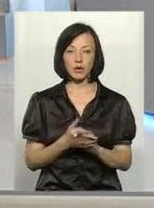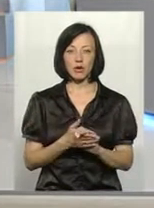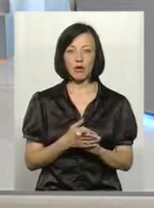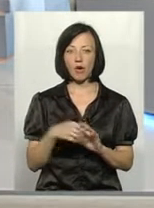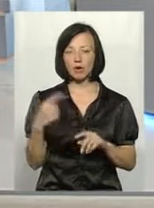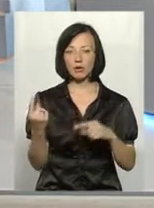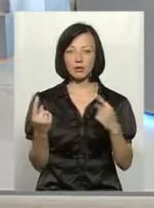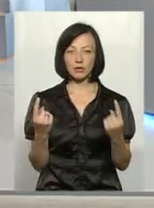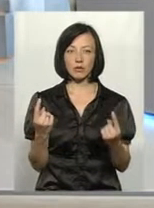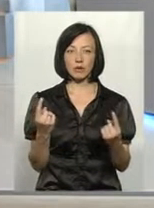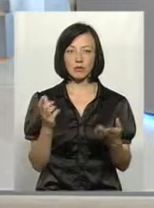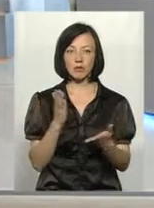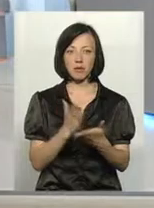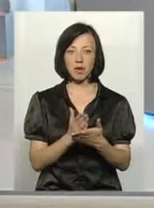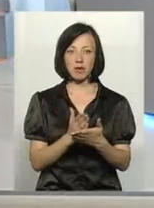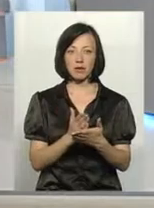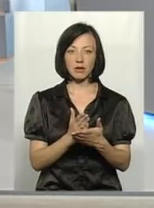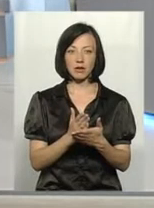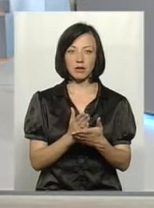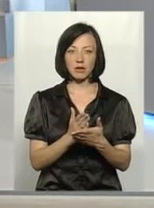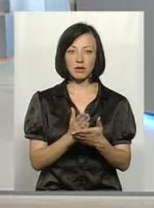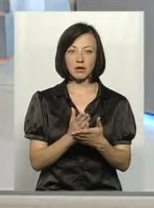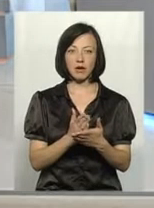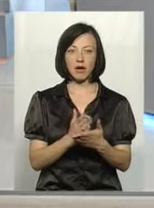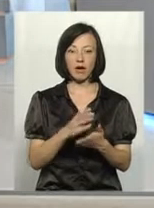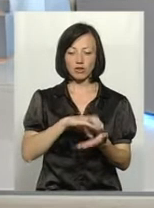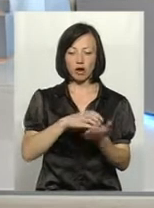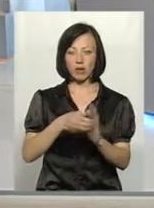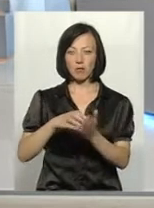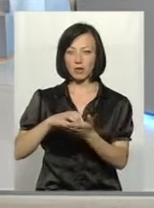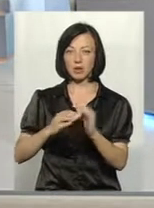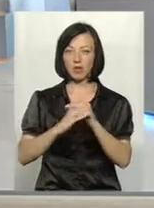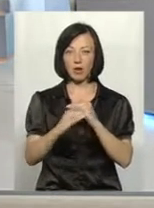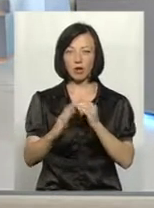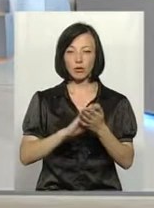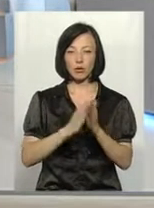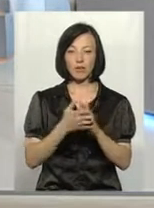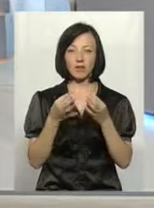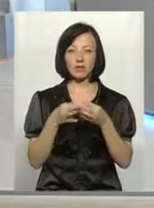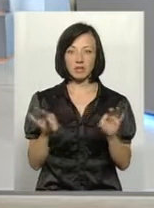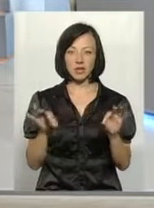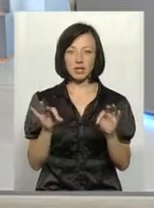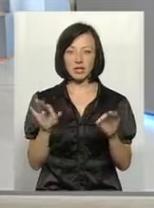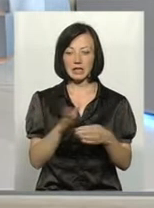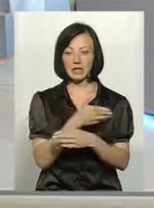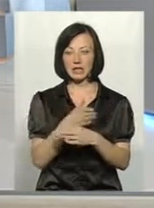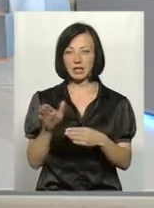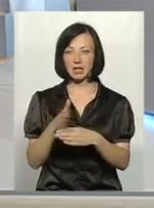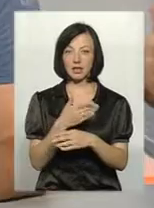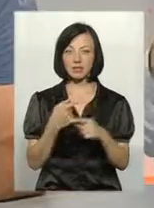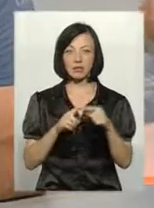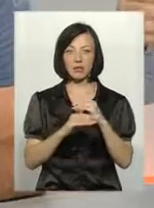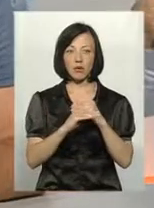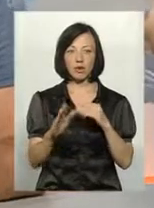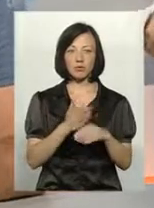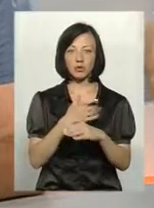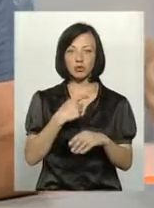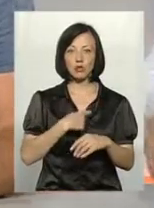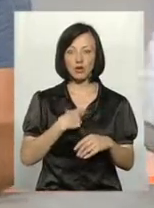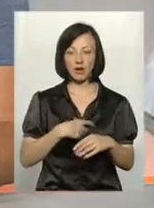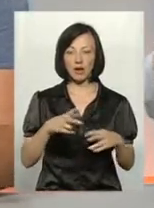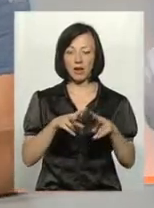одного мають ті шахматки в полях, домовляються вільно і ділять ці поля між собою в